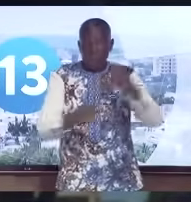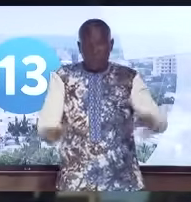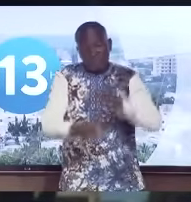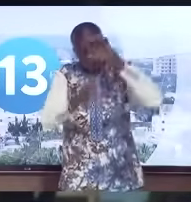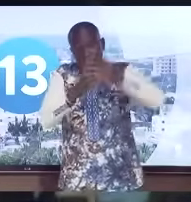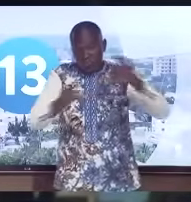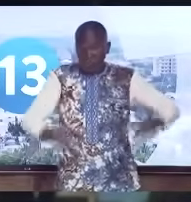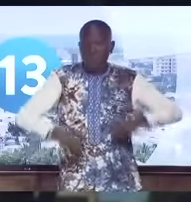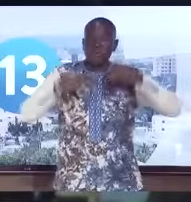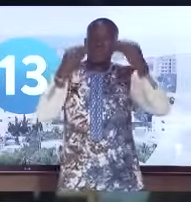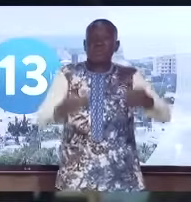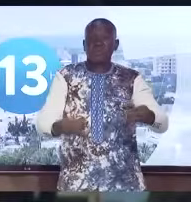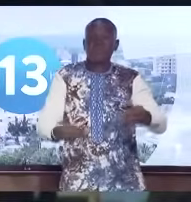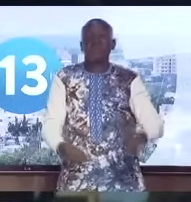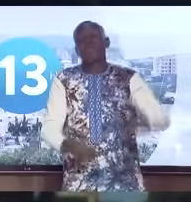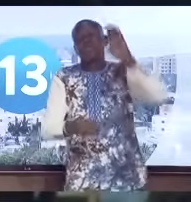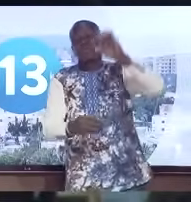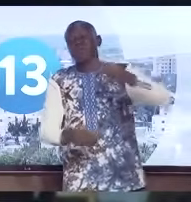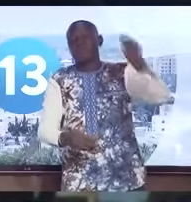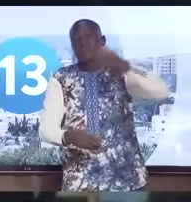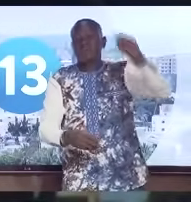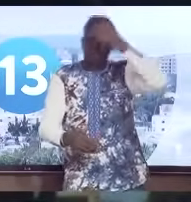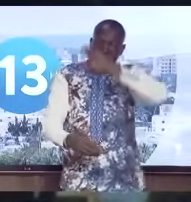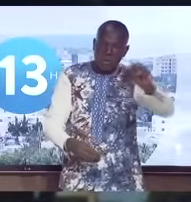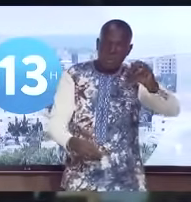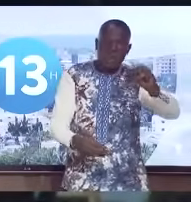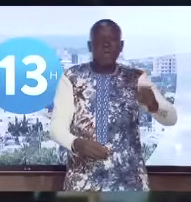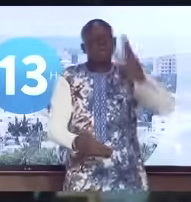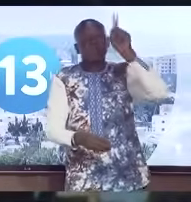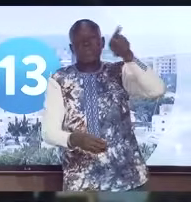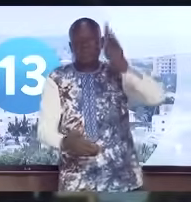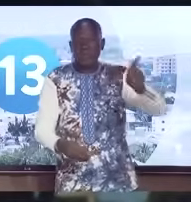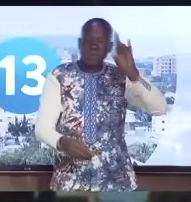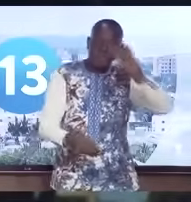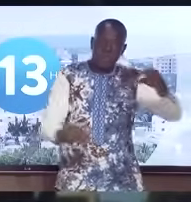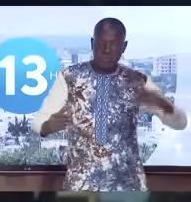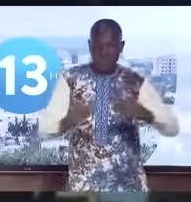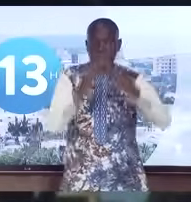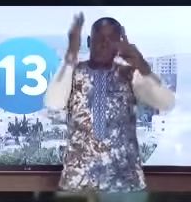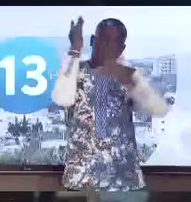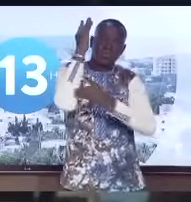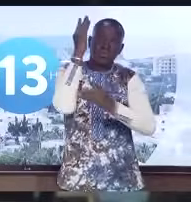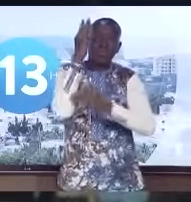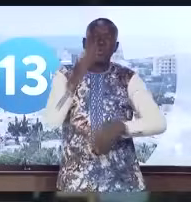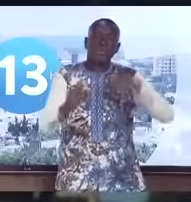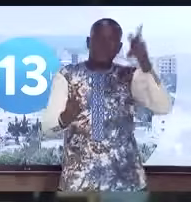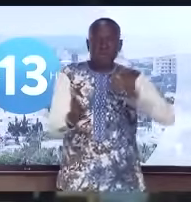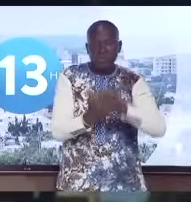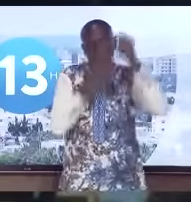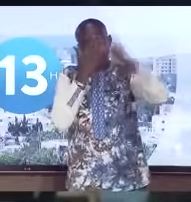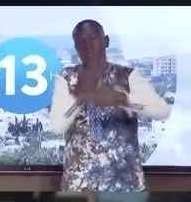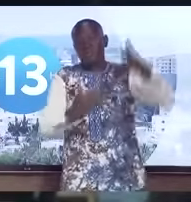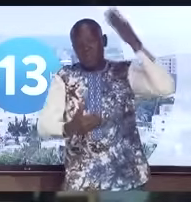contribution. Le geste de la CNSS va à l'endroit des personnes déplacées internes de la ville de Dédougou. Et c'était le 3 août dernier.